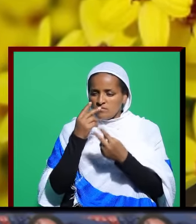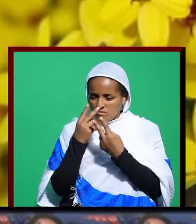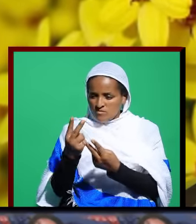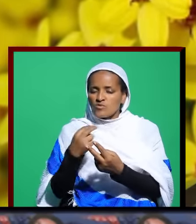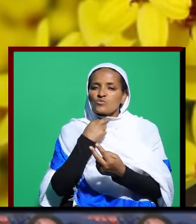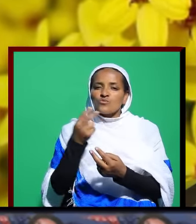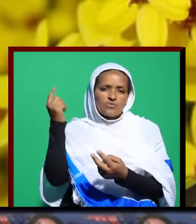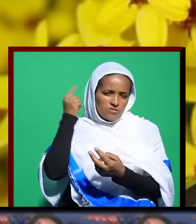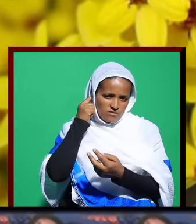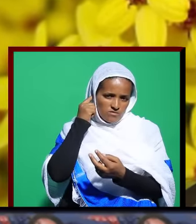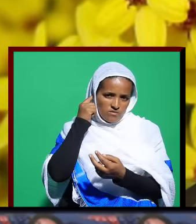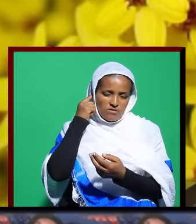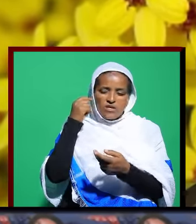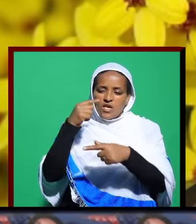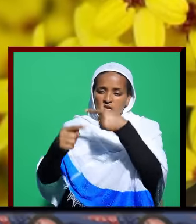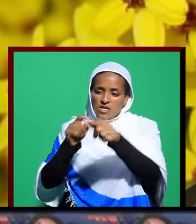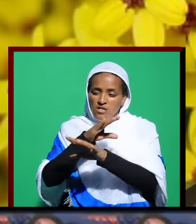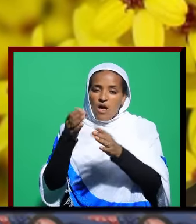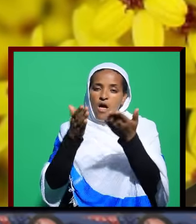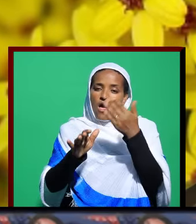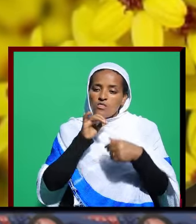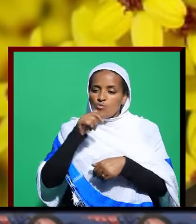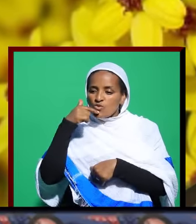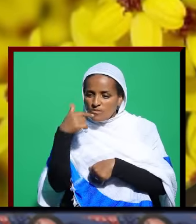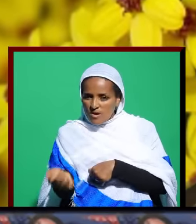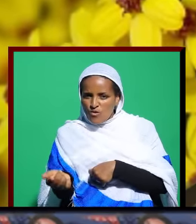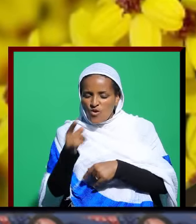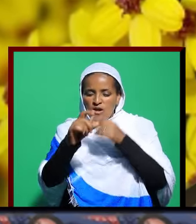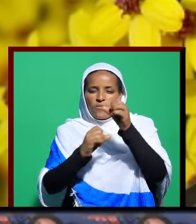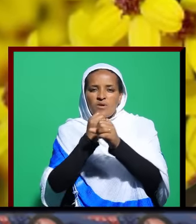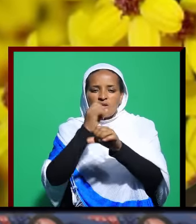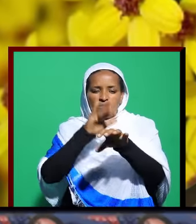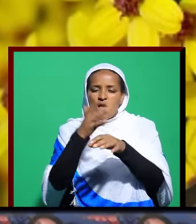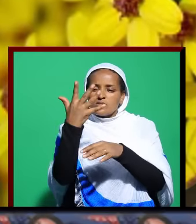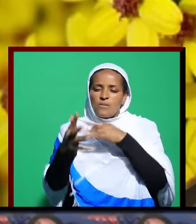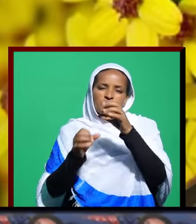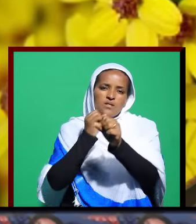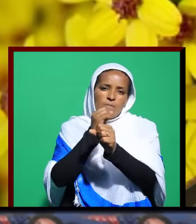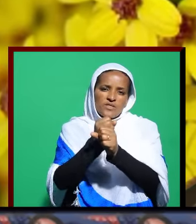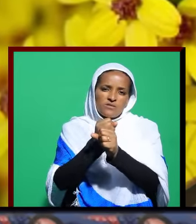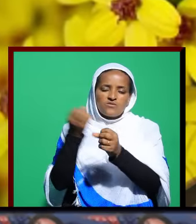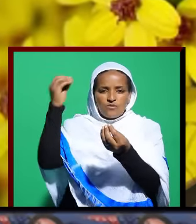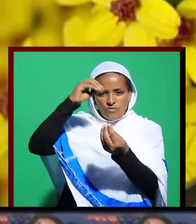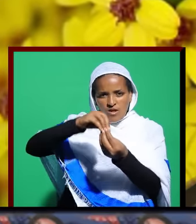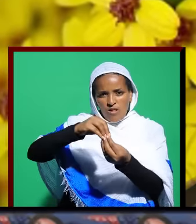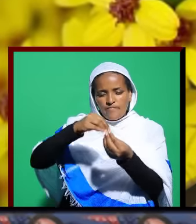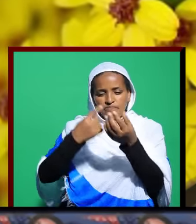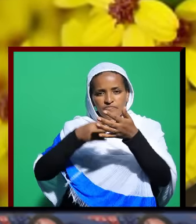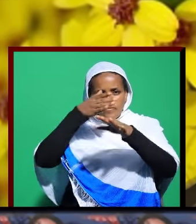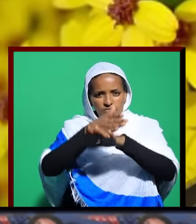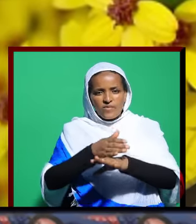ተመለከትኩት፣ ጮኸ፣ ድምፁን ሰማሁት። ሂድና አትሞትም ብለው በእድሜህ ላይ 15 ዓመት